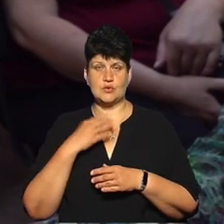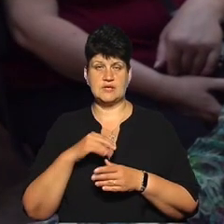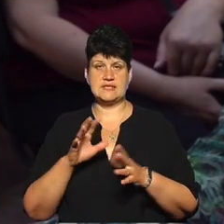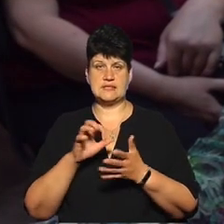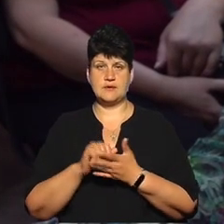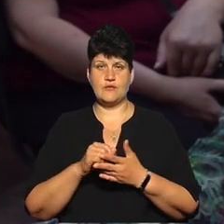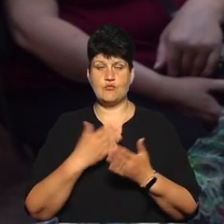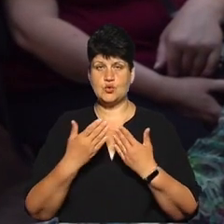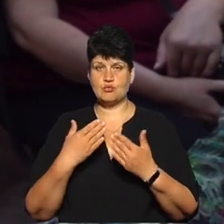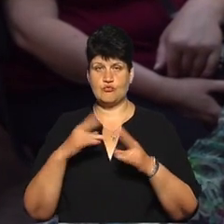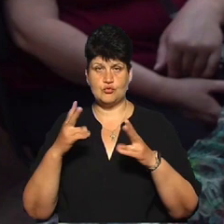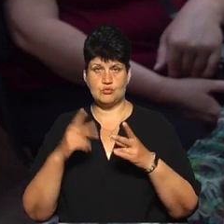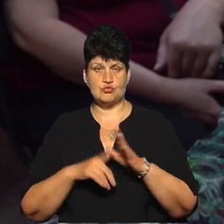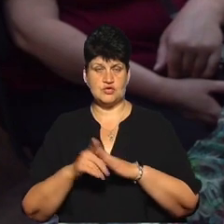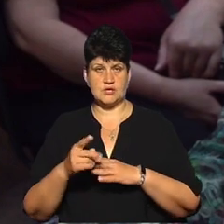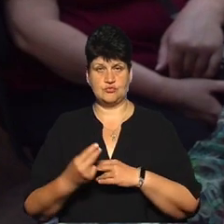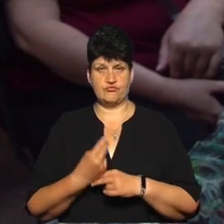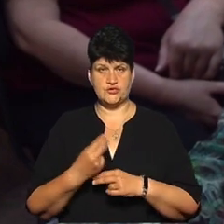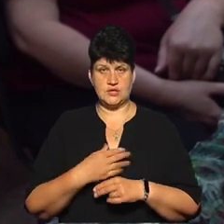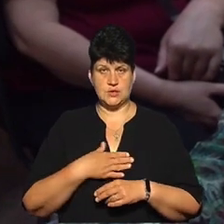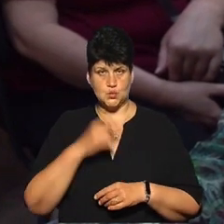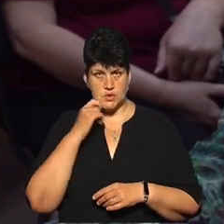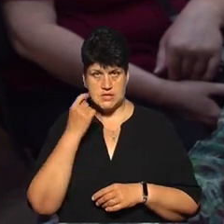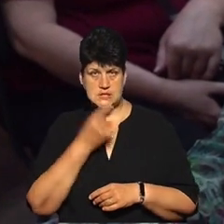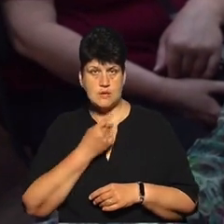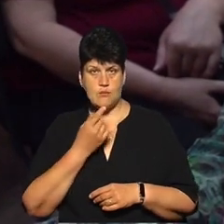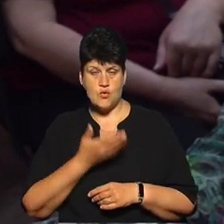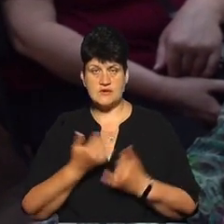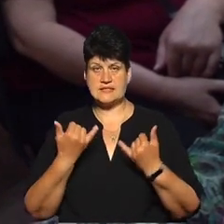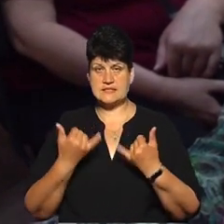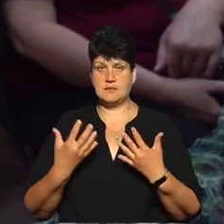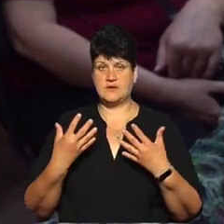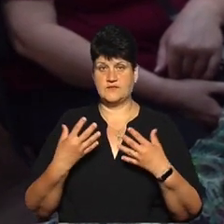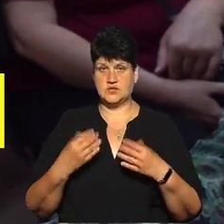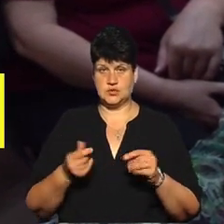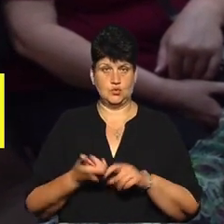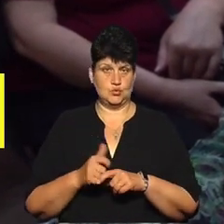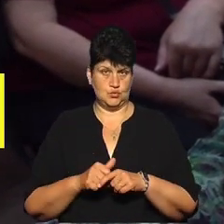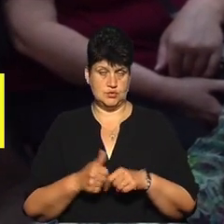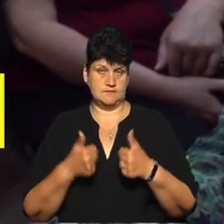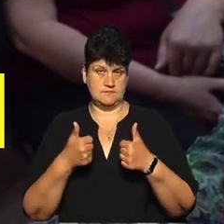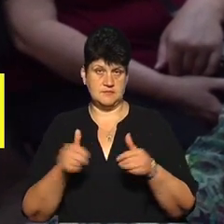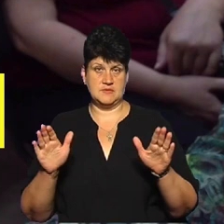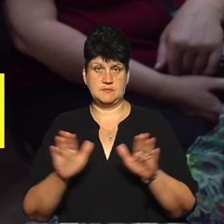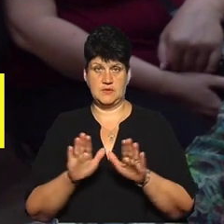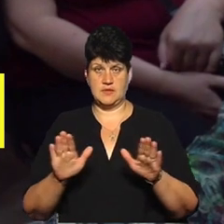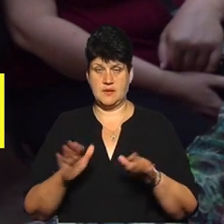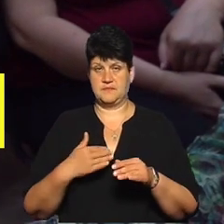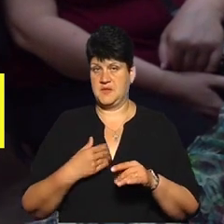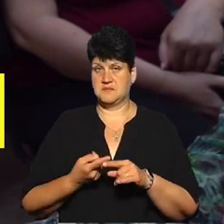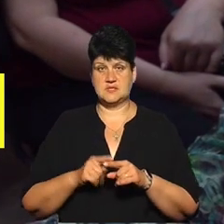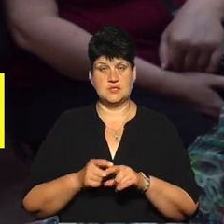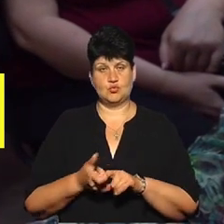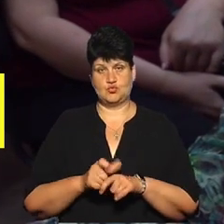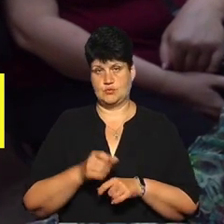нас вчили українській мові, але зараз ми вже дуже гарно співаємо, і нам це дуже подобається. Ми